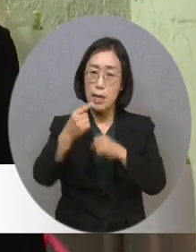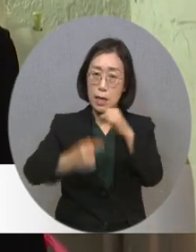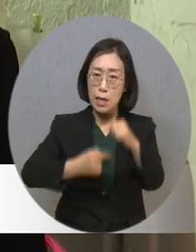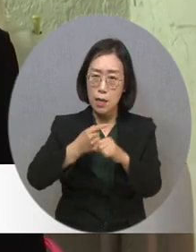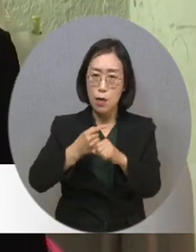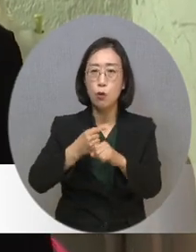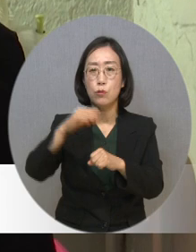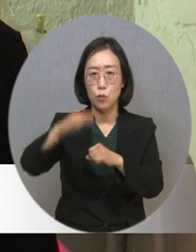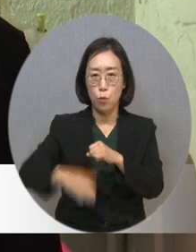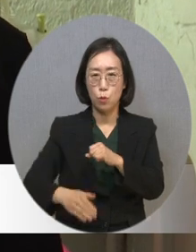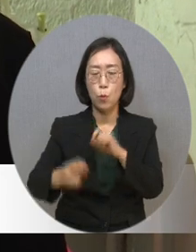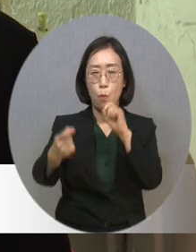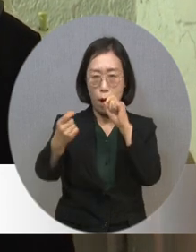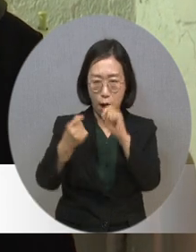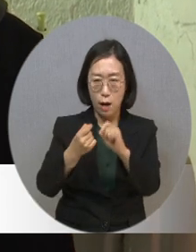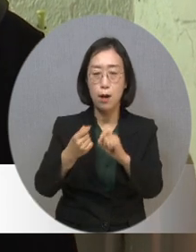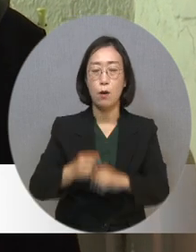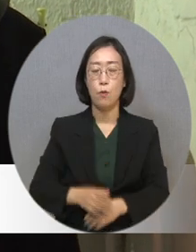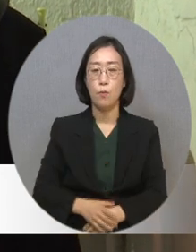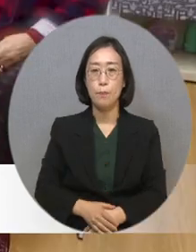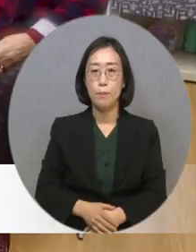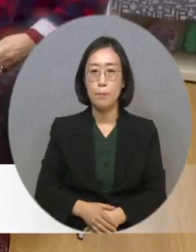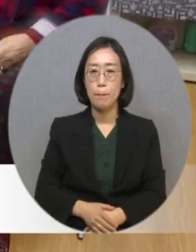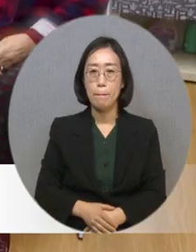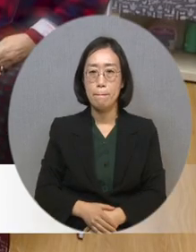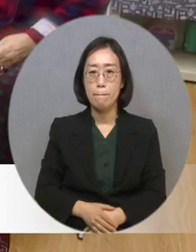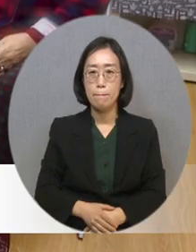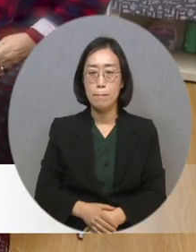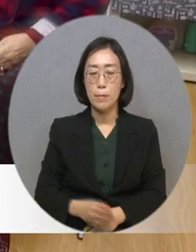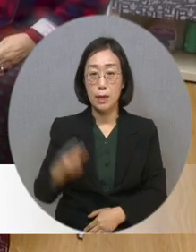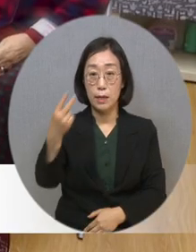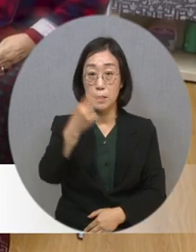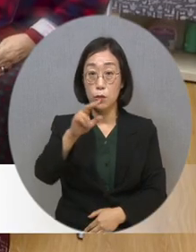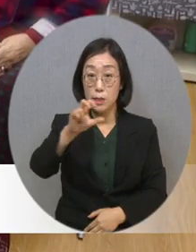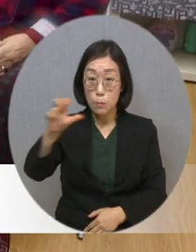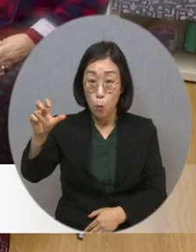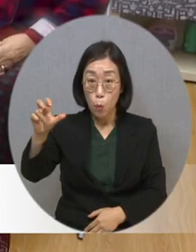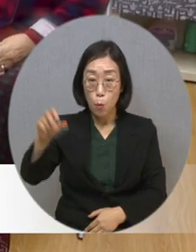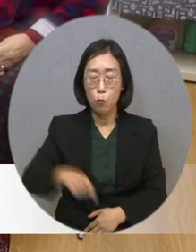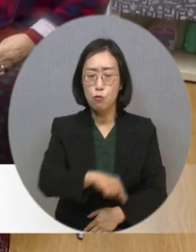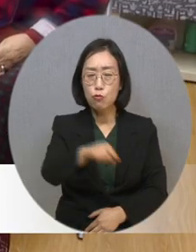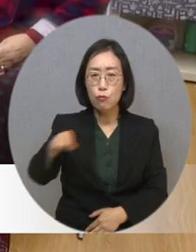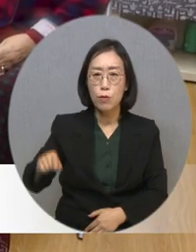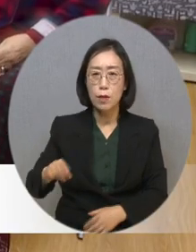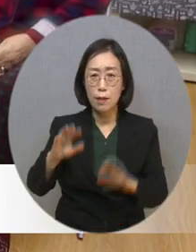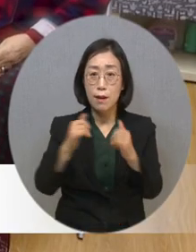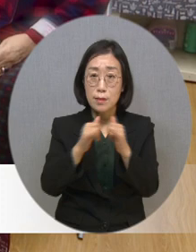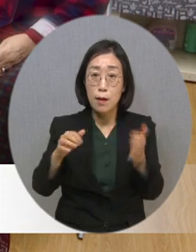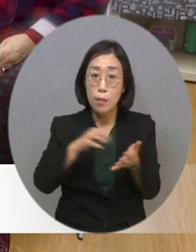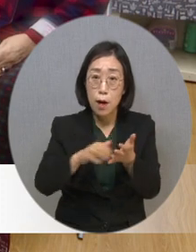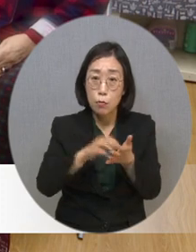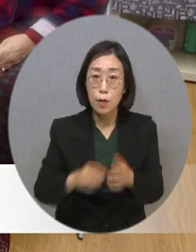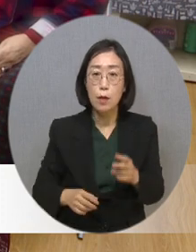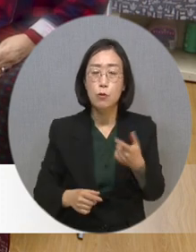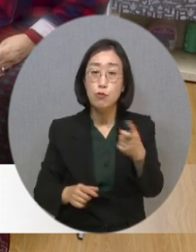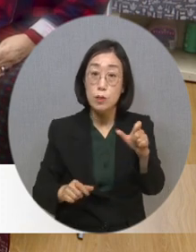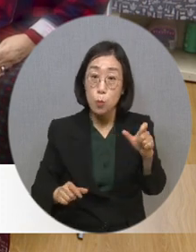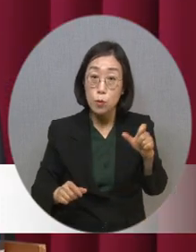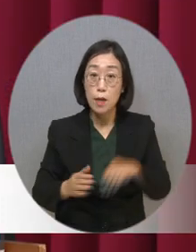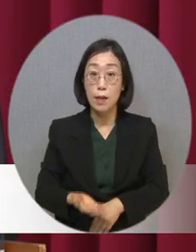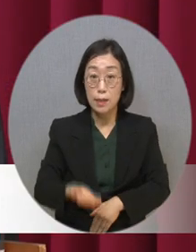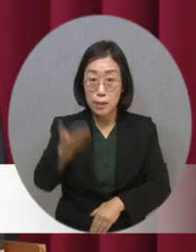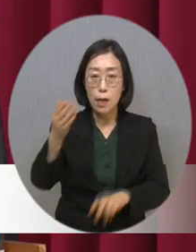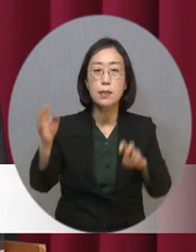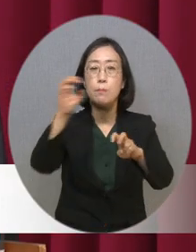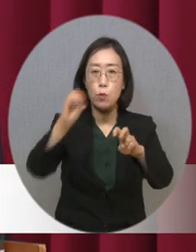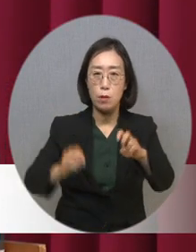남았다는게 전문가들의 의견입니다 2025년이면 우리나라 인구 중 65세 이상이 20%